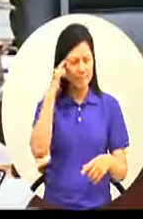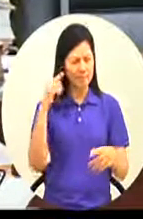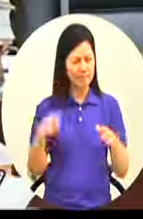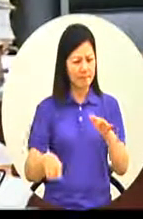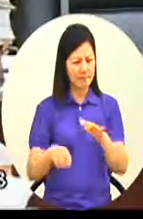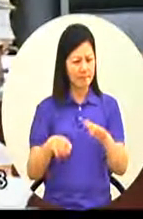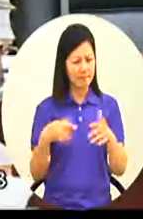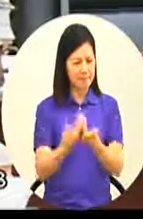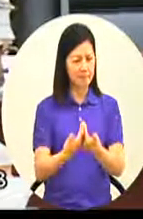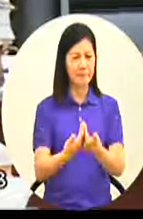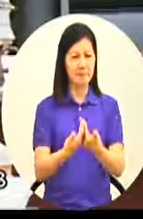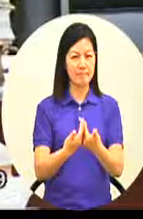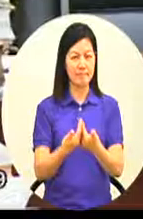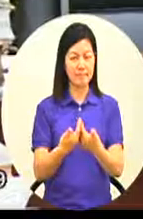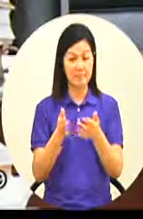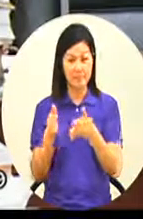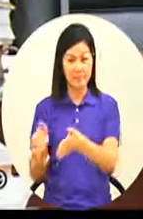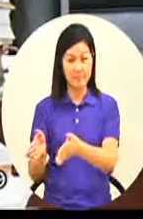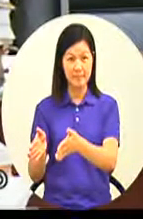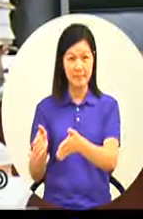台湾里面首长里面名列前茅。那最近有这么多的一个抗争的议题，那当每一个抗争的那个事件，整个条件环境跟那个要素，事实上有些不一样，但我发现有一个共通点，第一个就是坦白讲，大多数现在反对的都是原来偏。